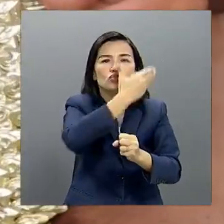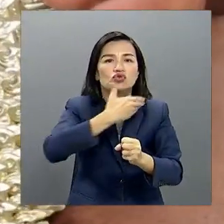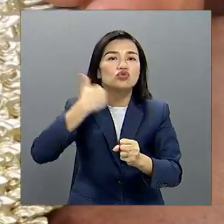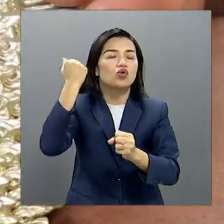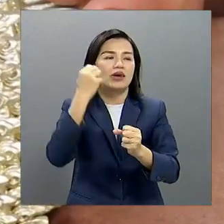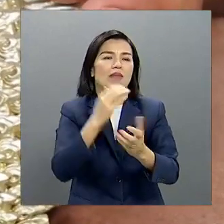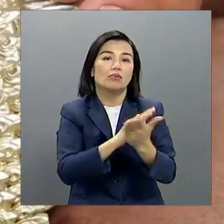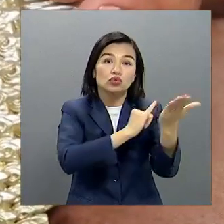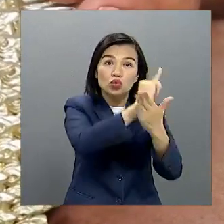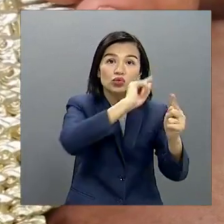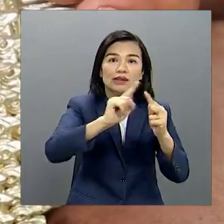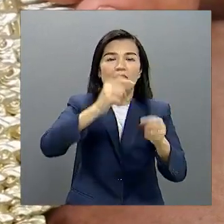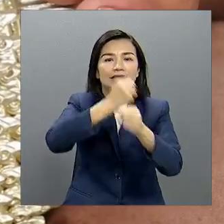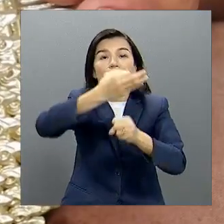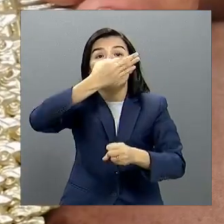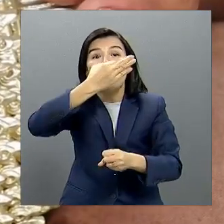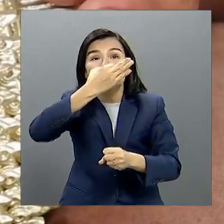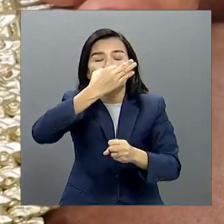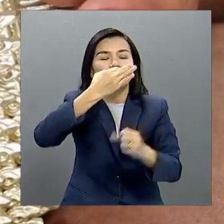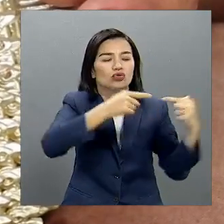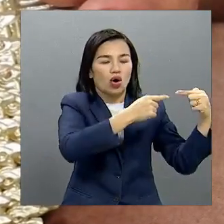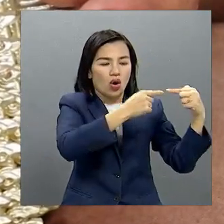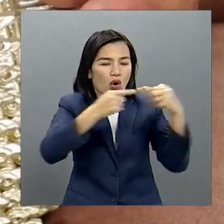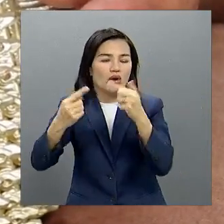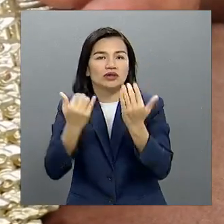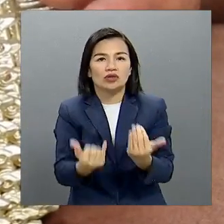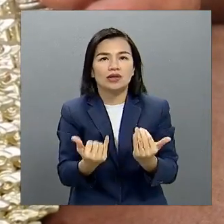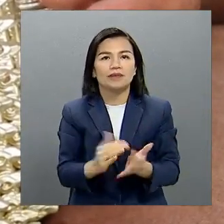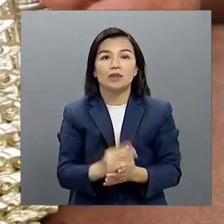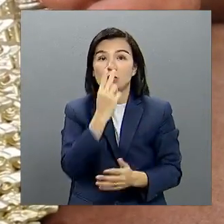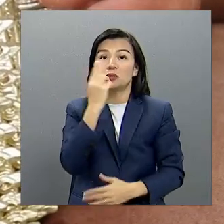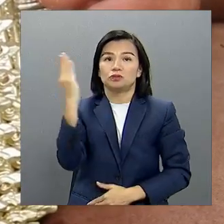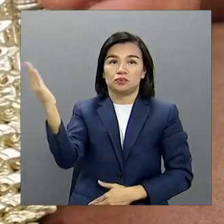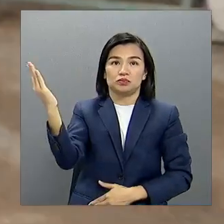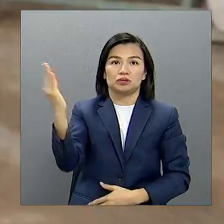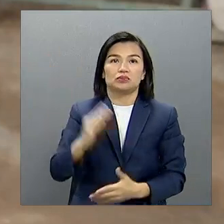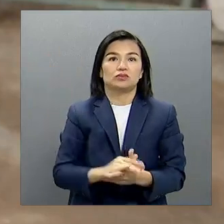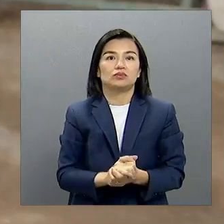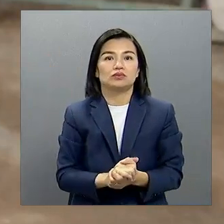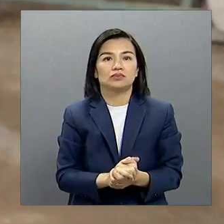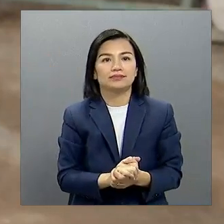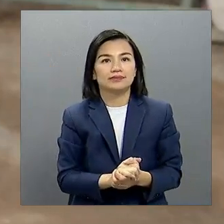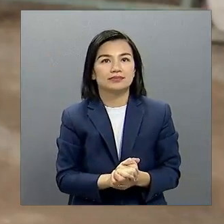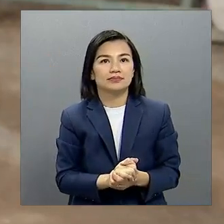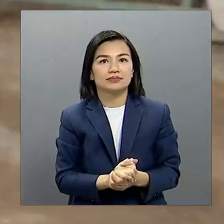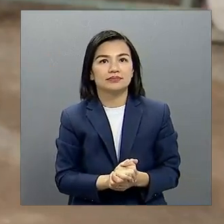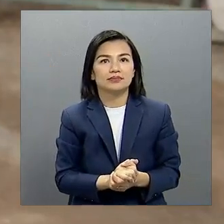ทำหัวโขนได้มาจนถึงปัจจุบันค่ะเดี๋ยวไปฟังกันให้สัมภาษณ์ของคุณณรงค์ฤทธิ์กันนะคะ หัวโขนที่